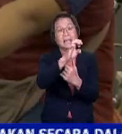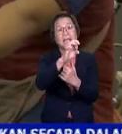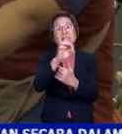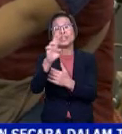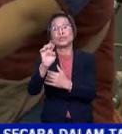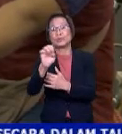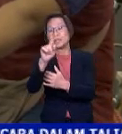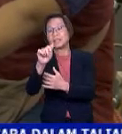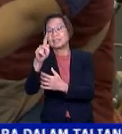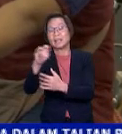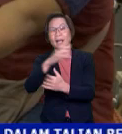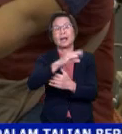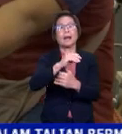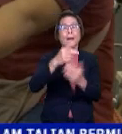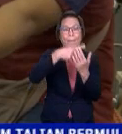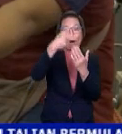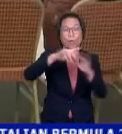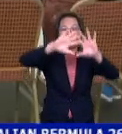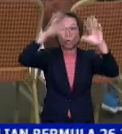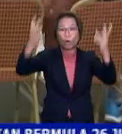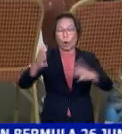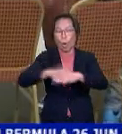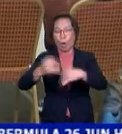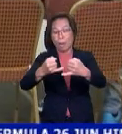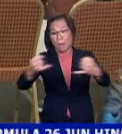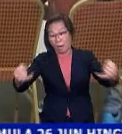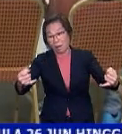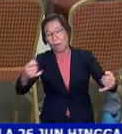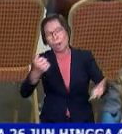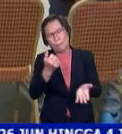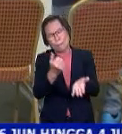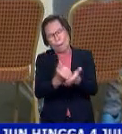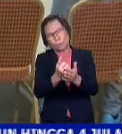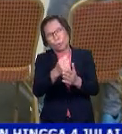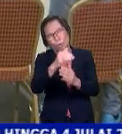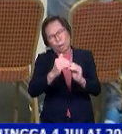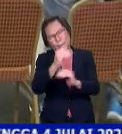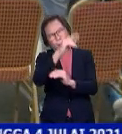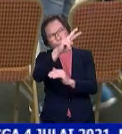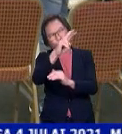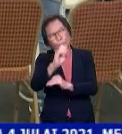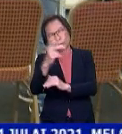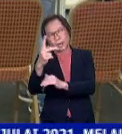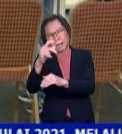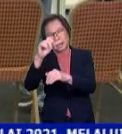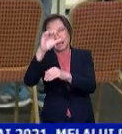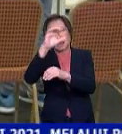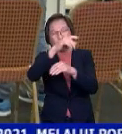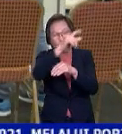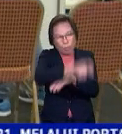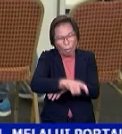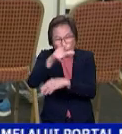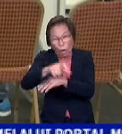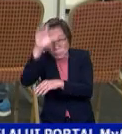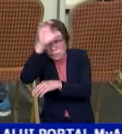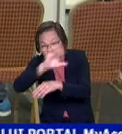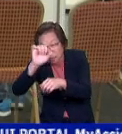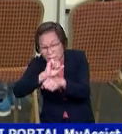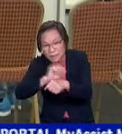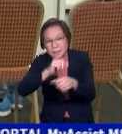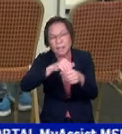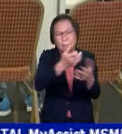rezeki dan program Global online book for slow bagi membantu lebih 20 ribu pencari kerja dalam ekonomi